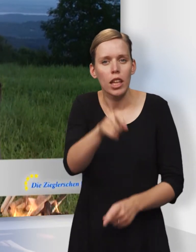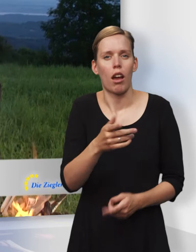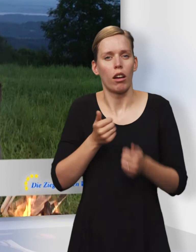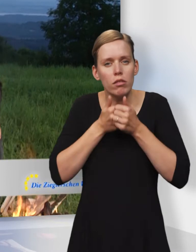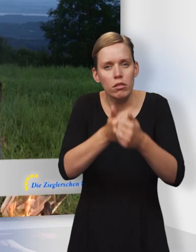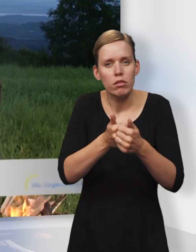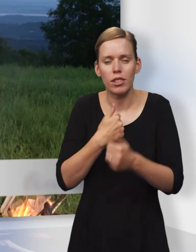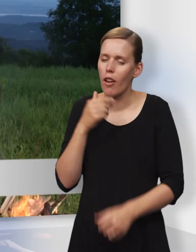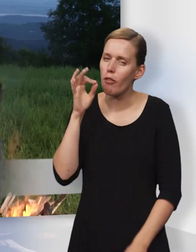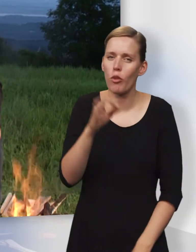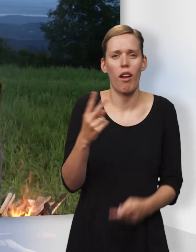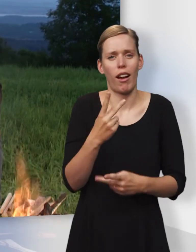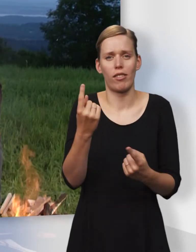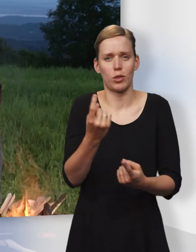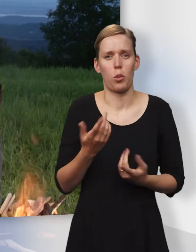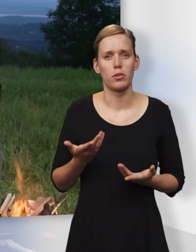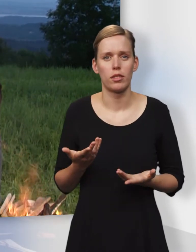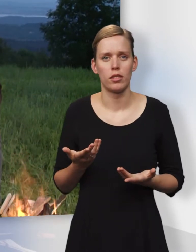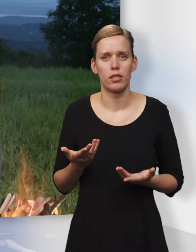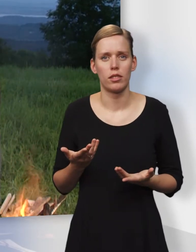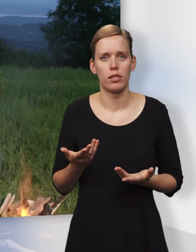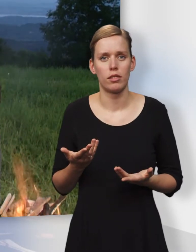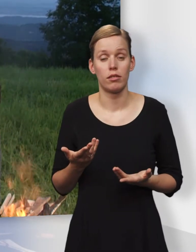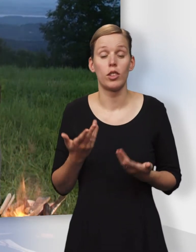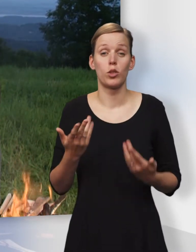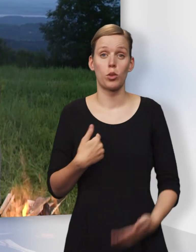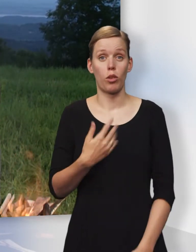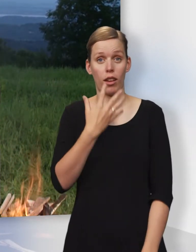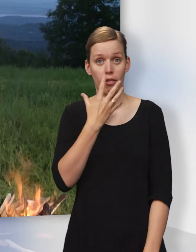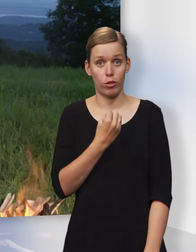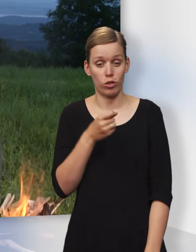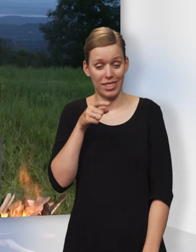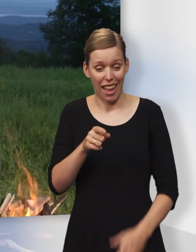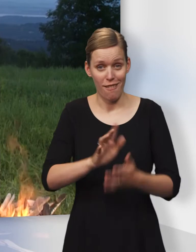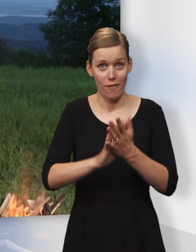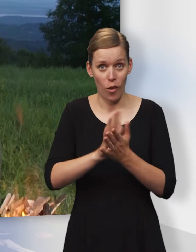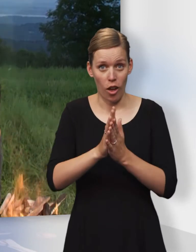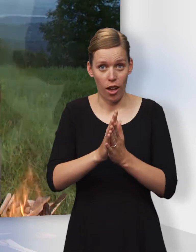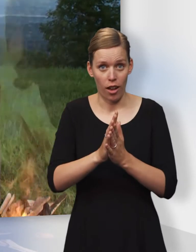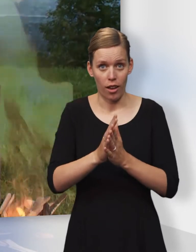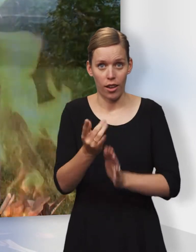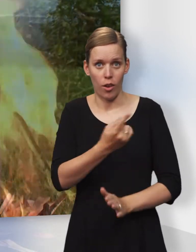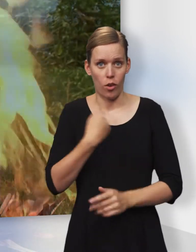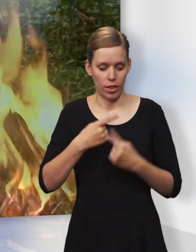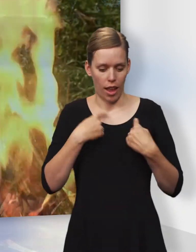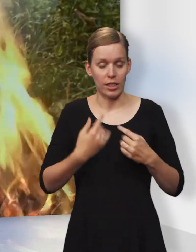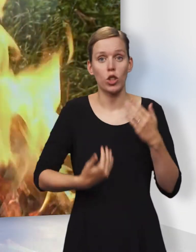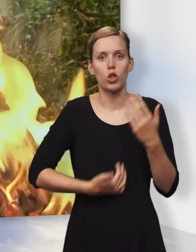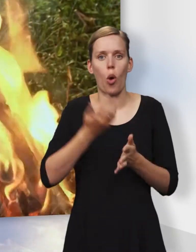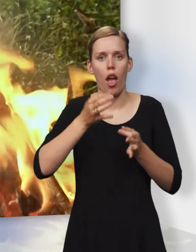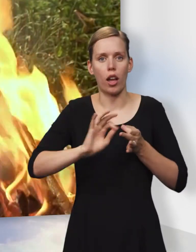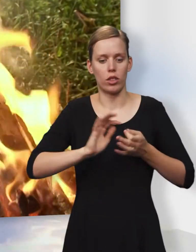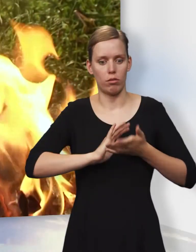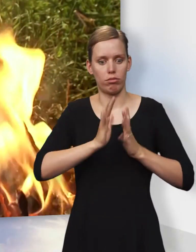bleibt, egal was kommt. Ich wünsche Ihnen, dass dieses Feuer sich in uns ganz neu entzündet,